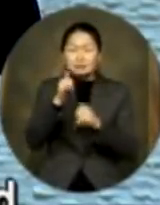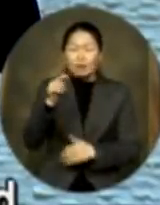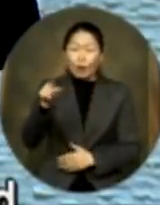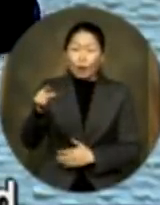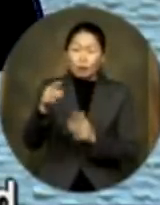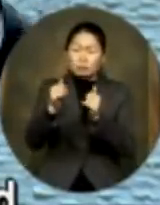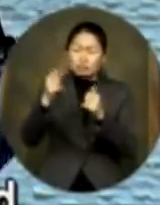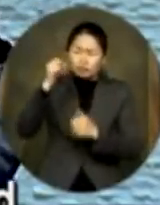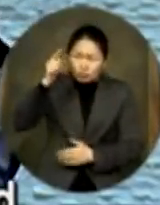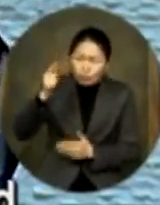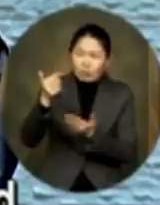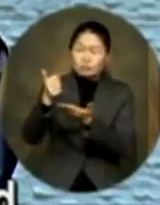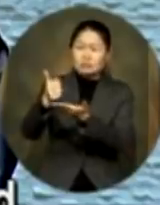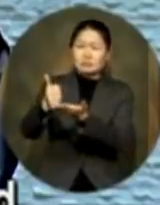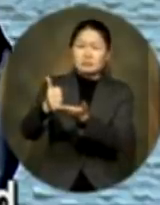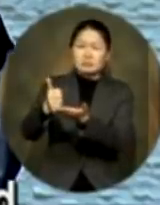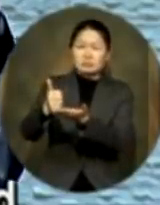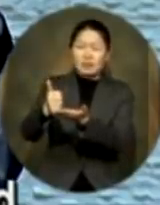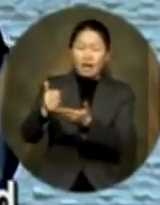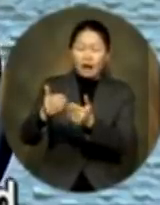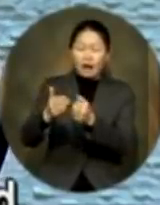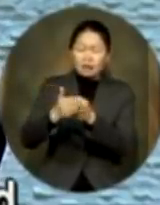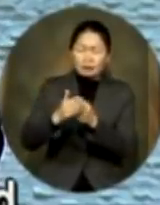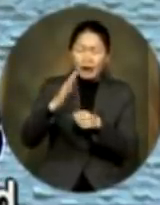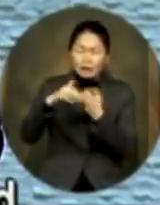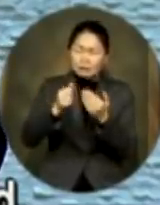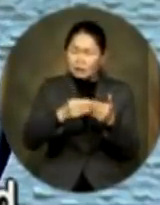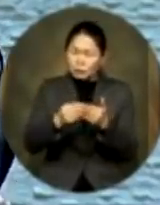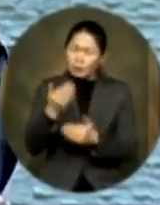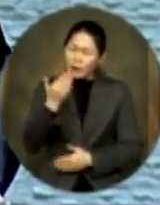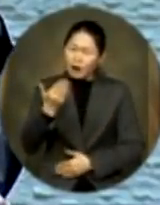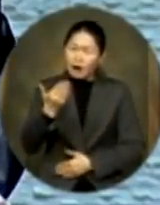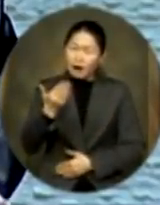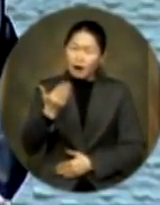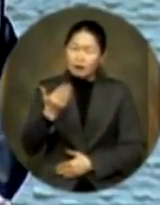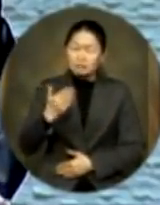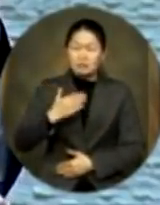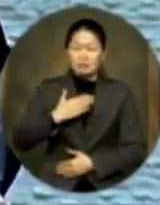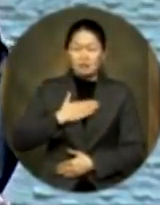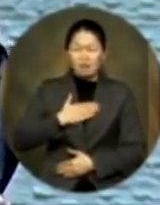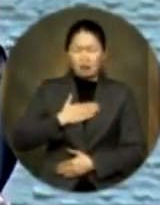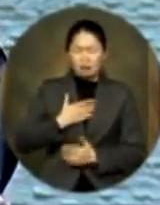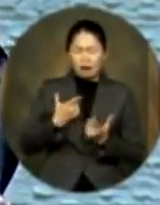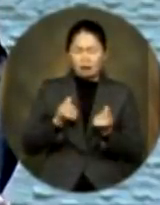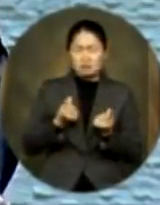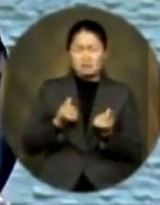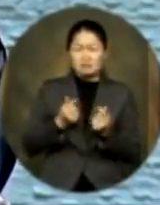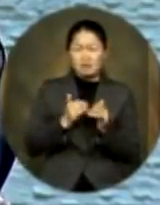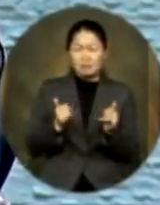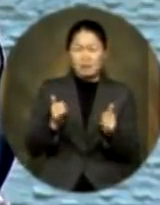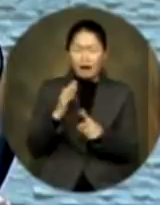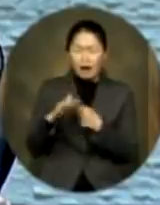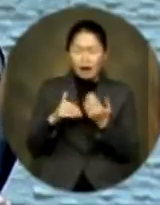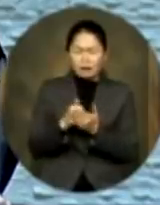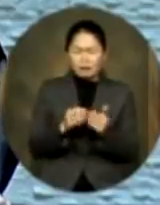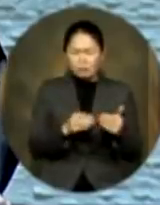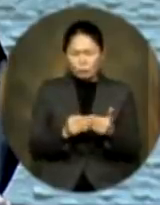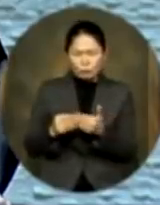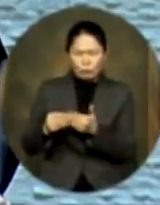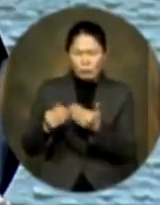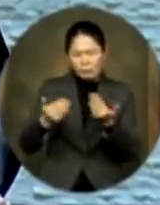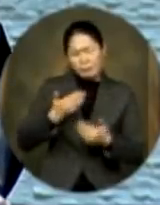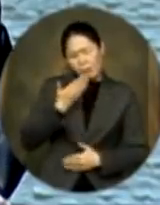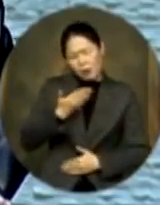훌륭한 분들이니까 하나님 인도함을 받을 수 있겠지만 나갔던 사람이 하나님 인도함을 받을 수